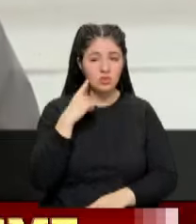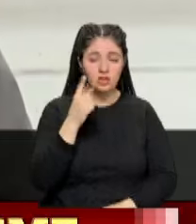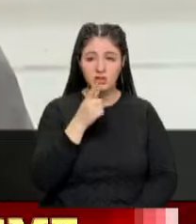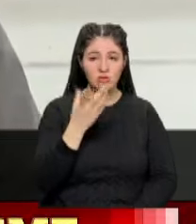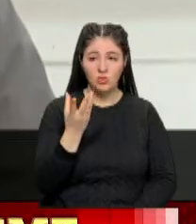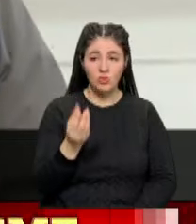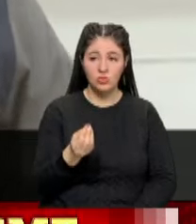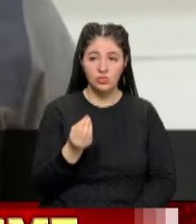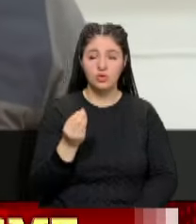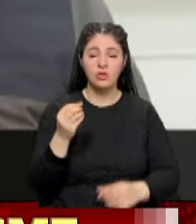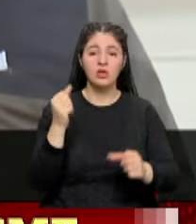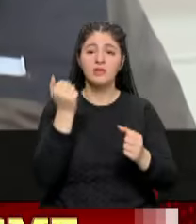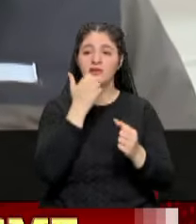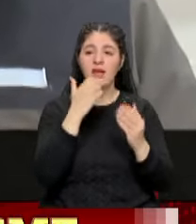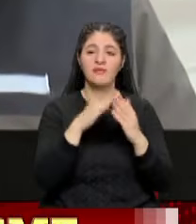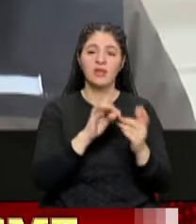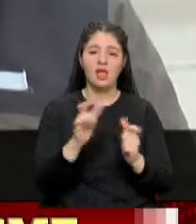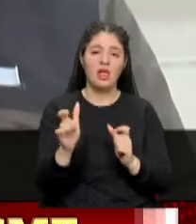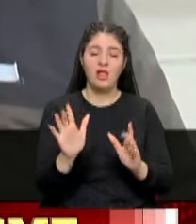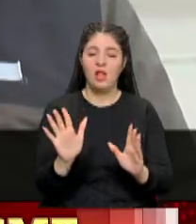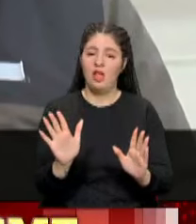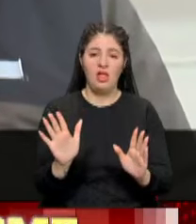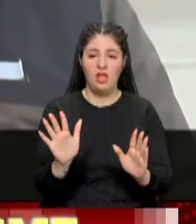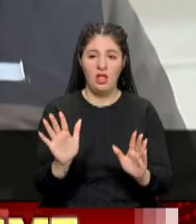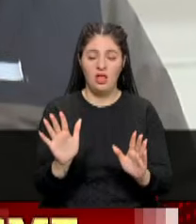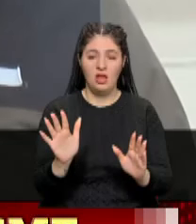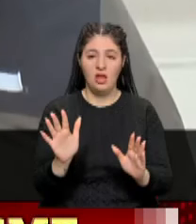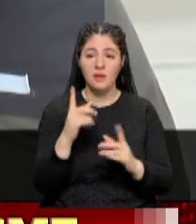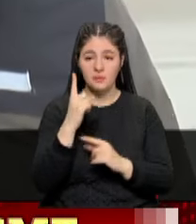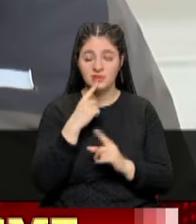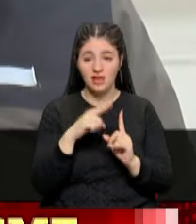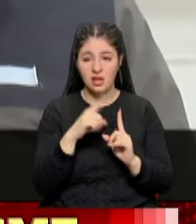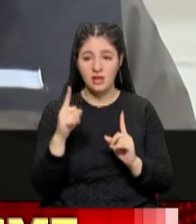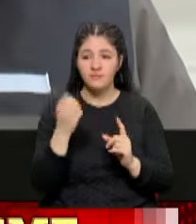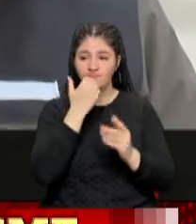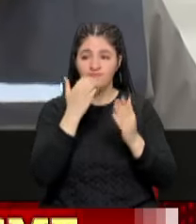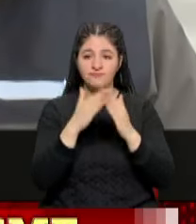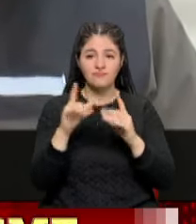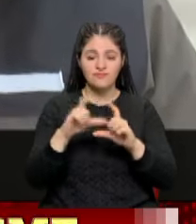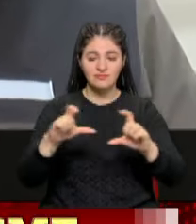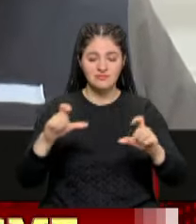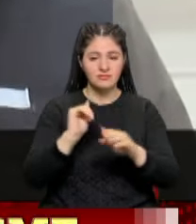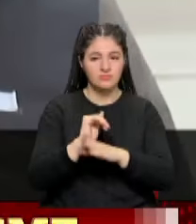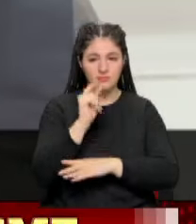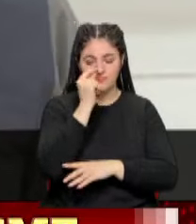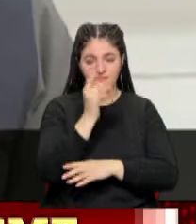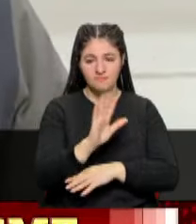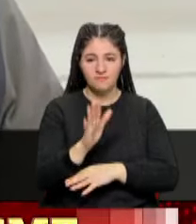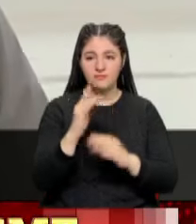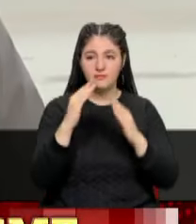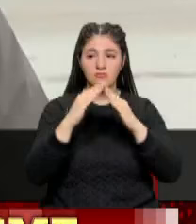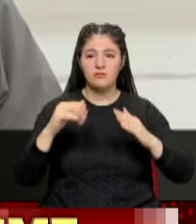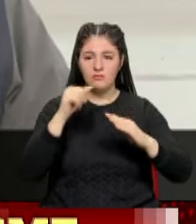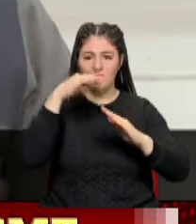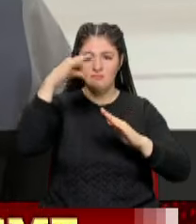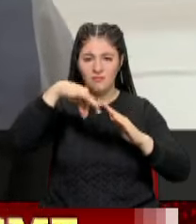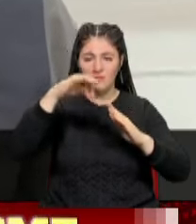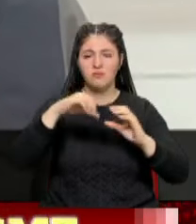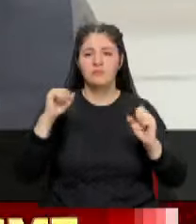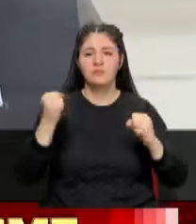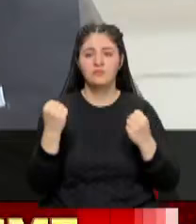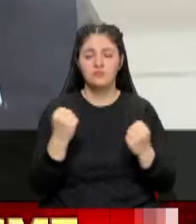ne oldu? Konteynerlere geçebildi Adıyamanlılar sadece. Bir yıldır konteynerde yaşamak kolay değil. Çatıları su alıyor.